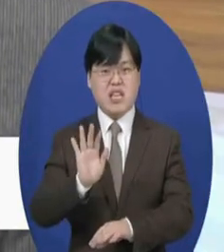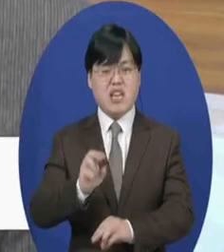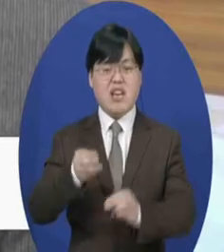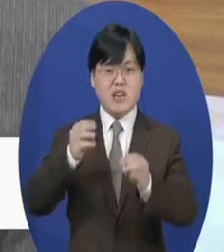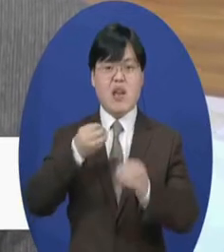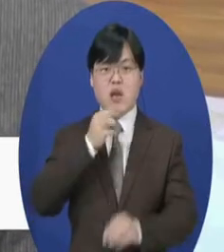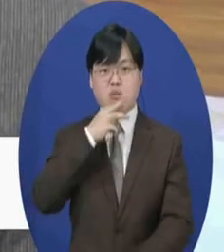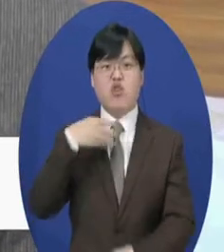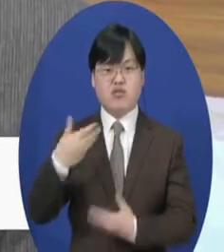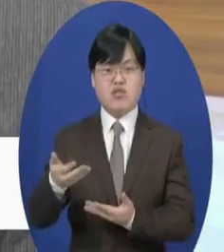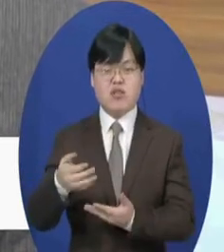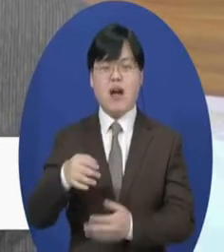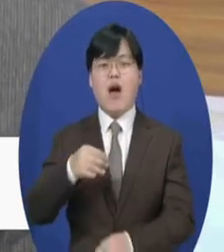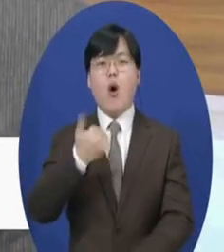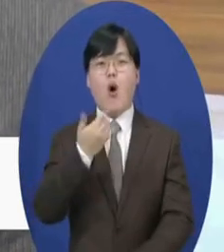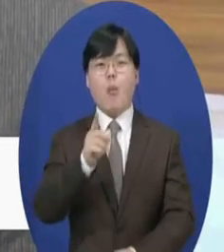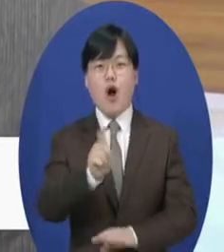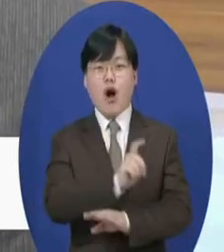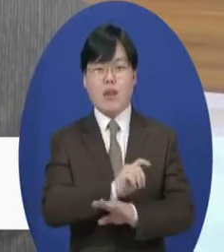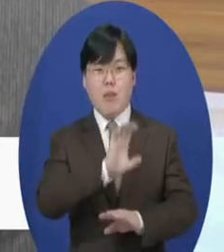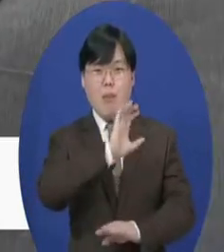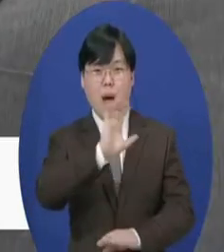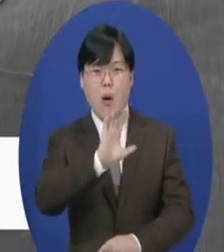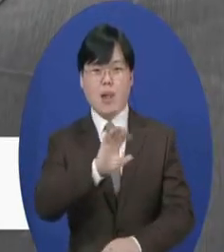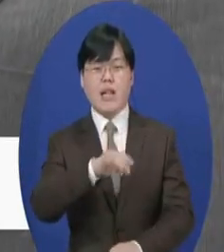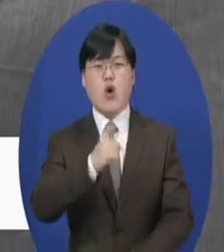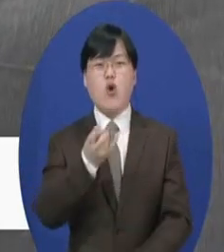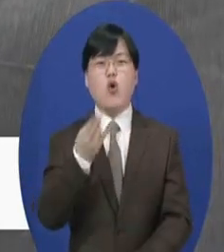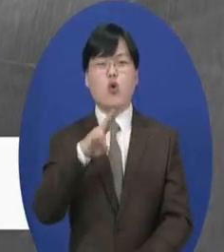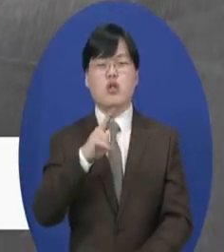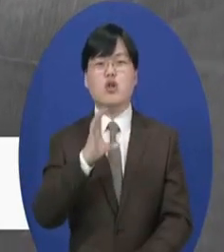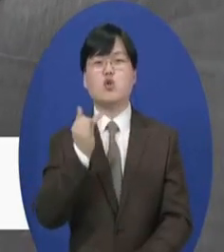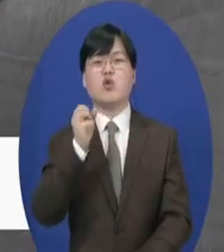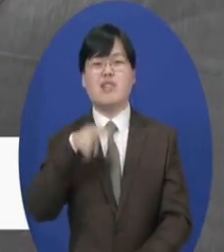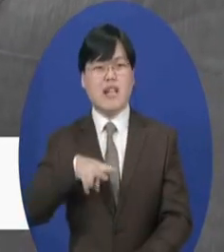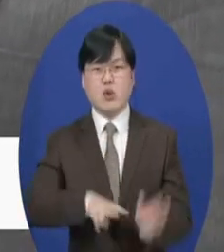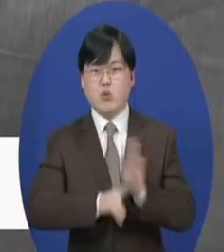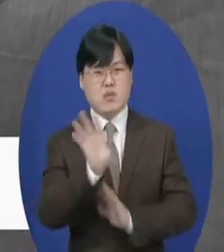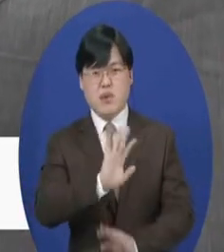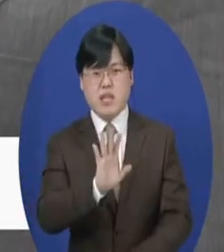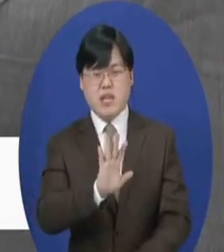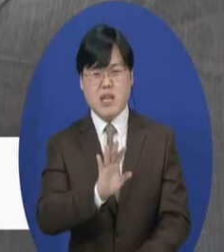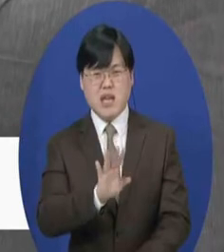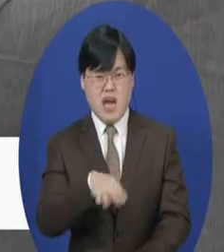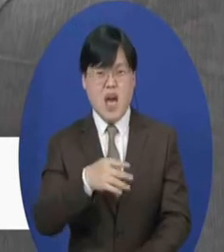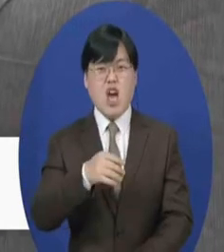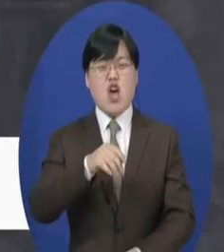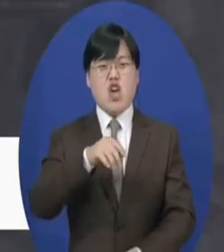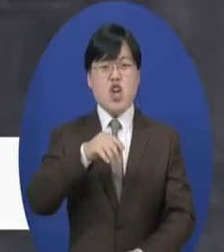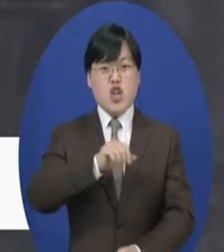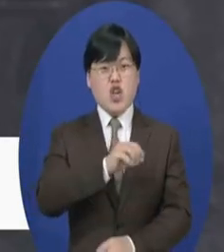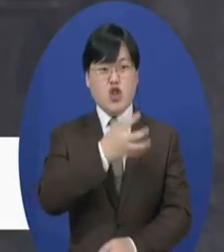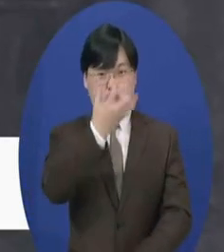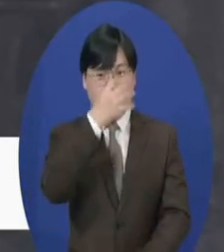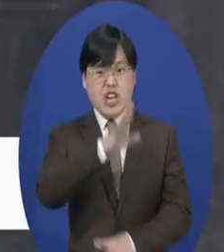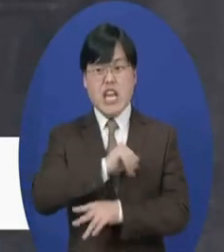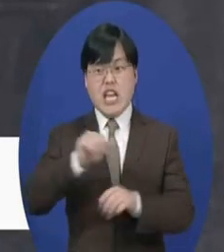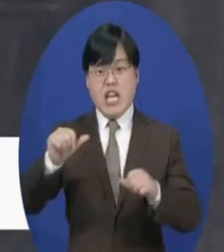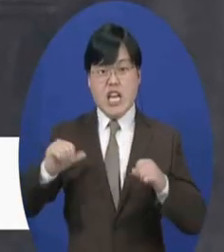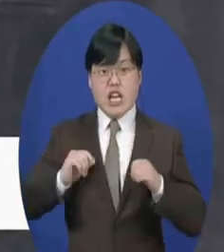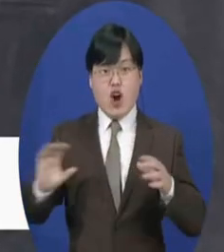байр суурьтай байна. Мөн нийслэлийн захиргааны байгууллагууд хүн суртал октоос гаргаж болохгүй. Хүн суртлгүй ажиллах төр иргэний холбохгүйр болох